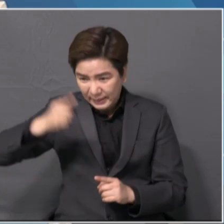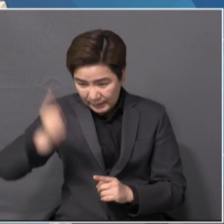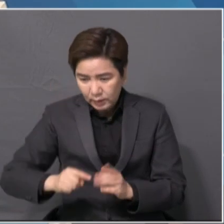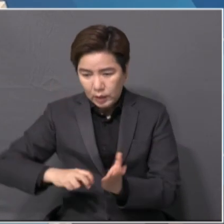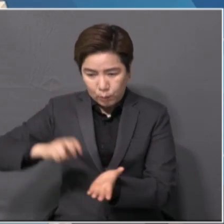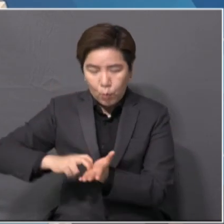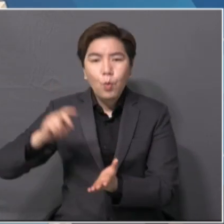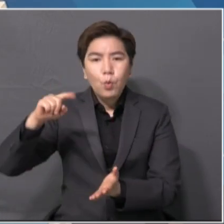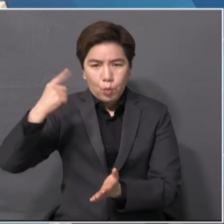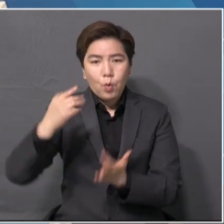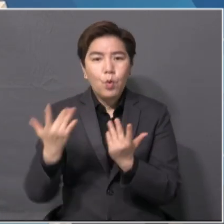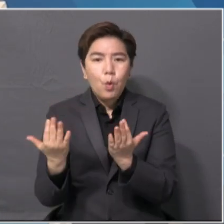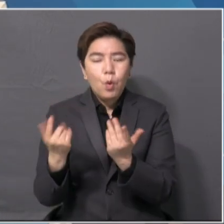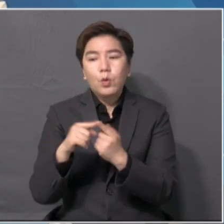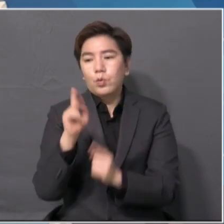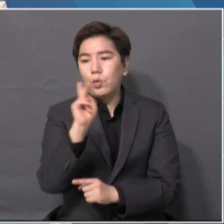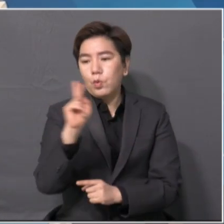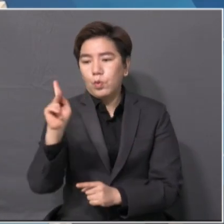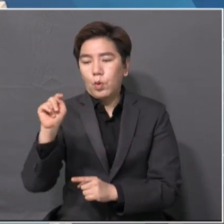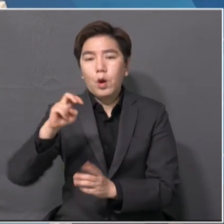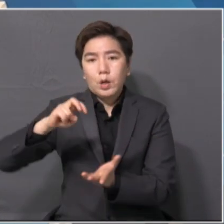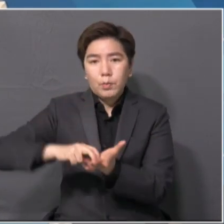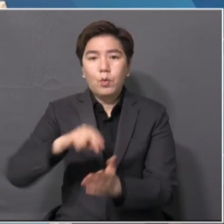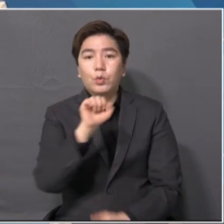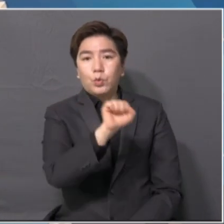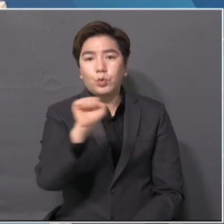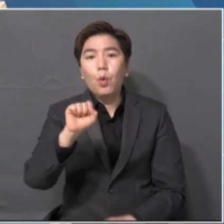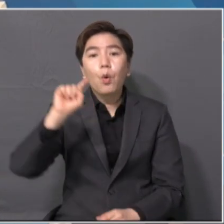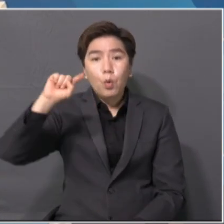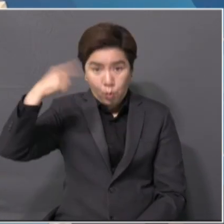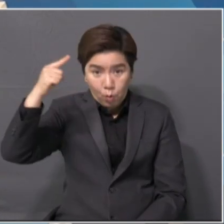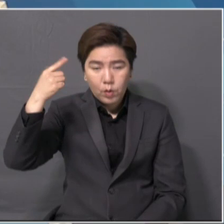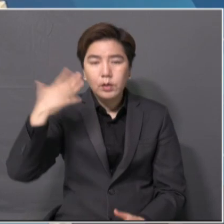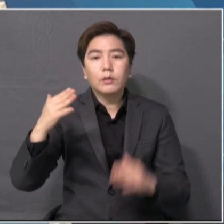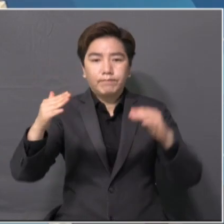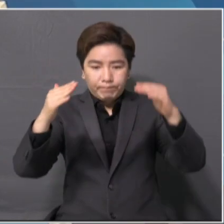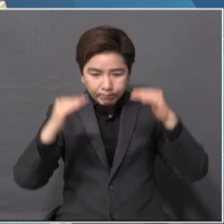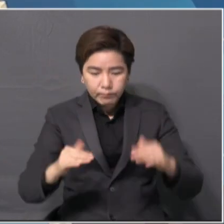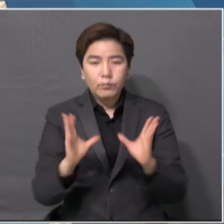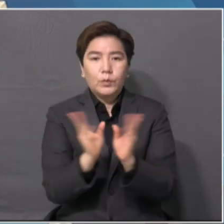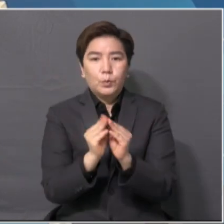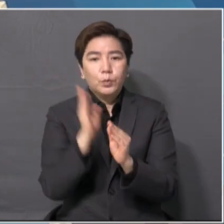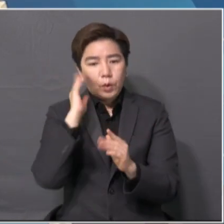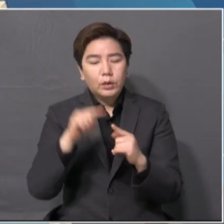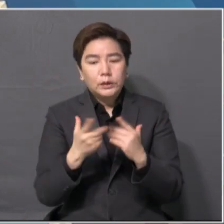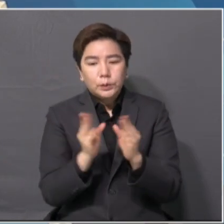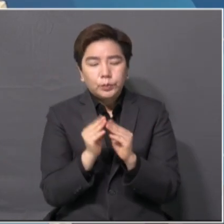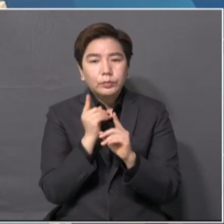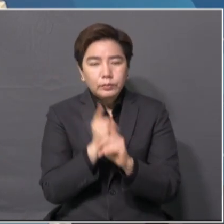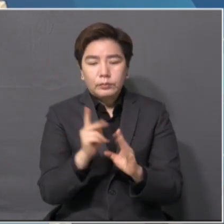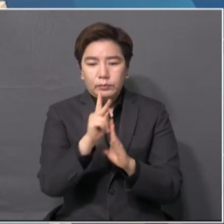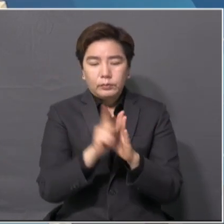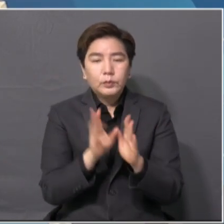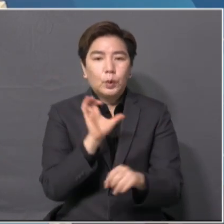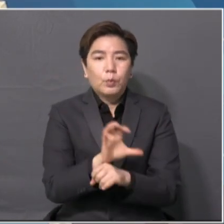ายัไมไดรรองผลนะคะกต้รอให้กอก่อตอรับรองสมาชิสภาผู้แทนรัสดอนก่อนส่นองคประชุมอนๆ จะเป็ไปตาม